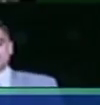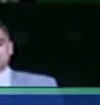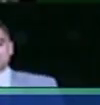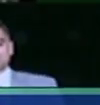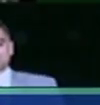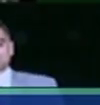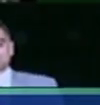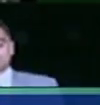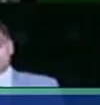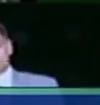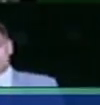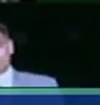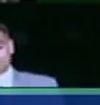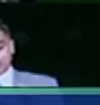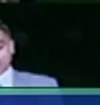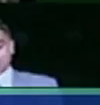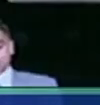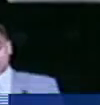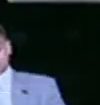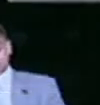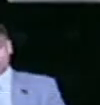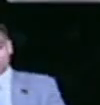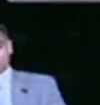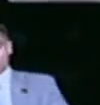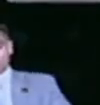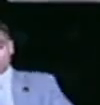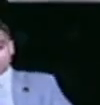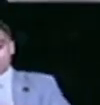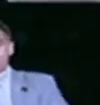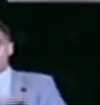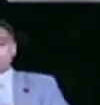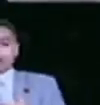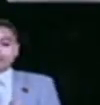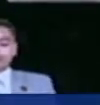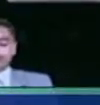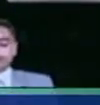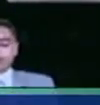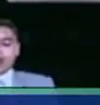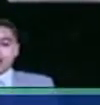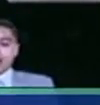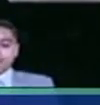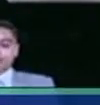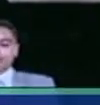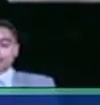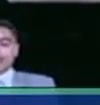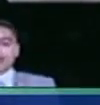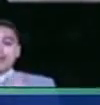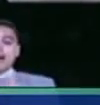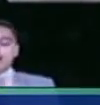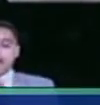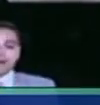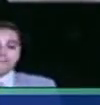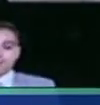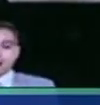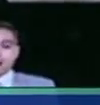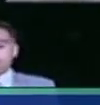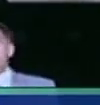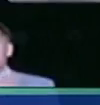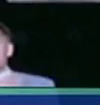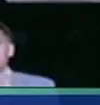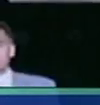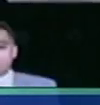جزيل الشكر، جزيل التقدير لكل من شارك في هذا النجاح من